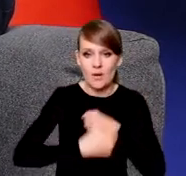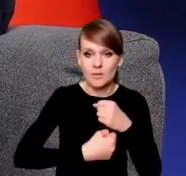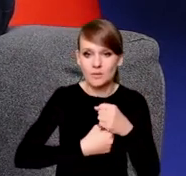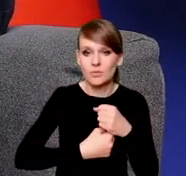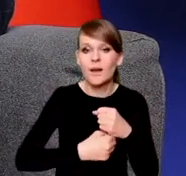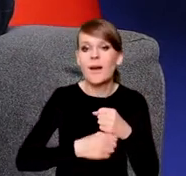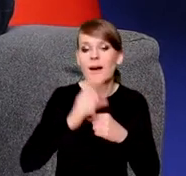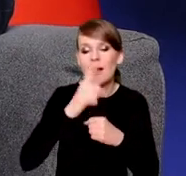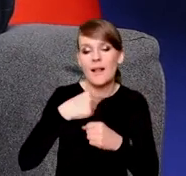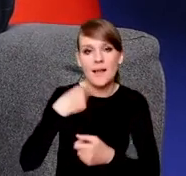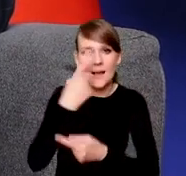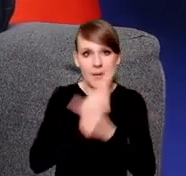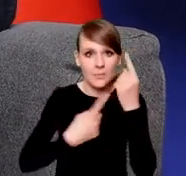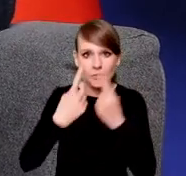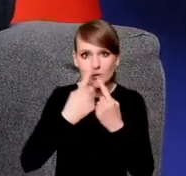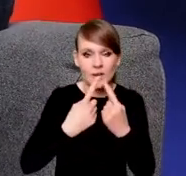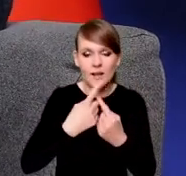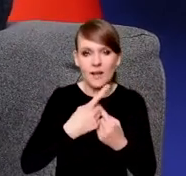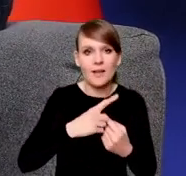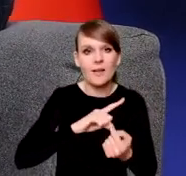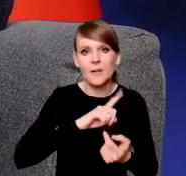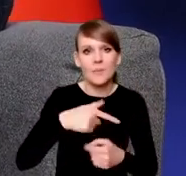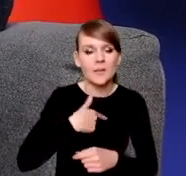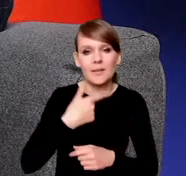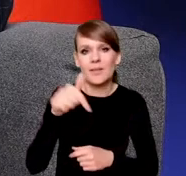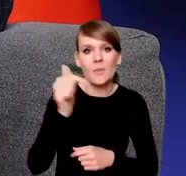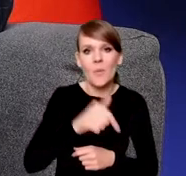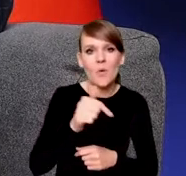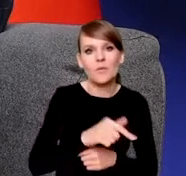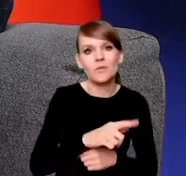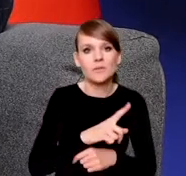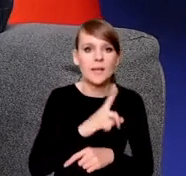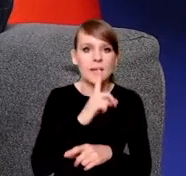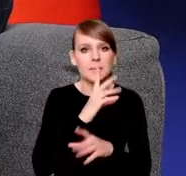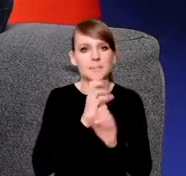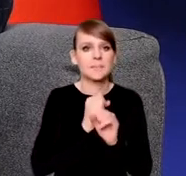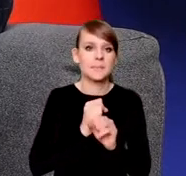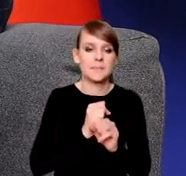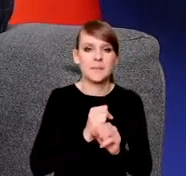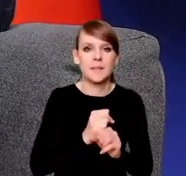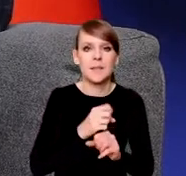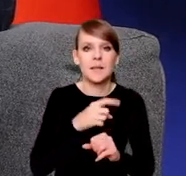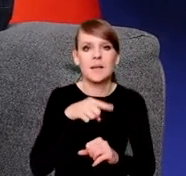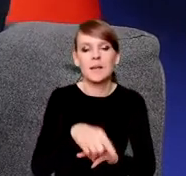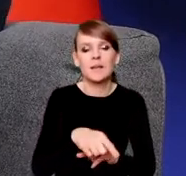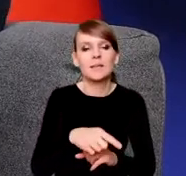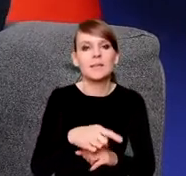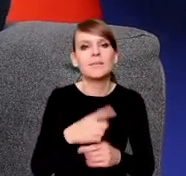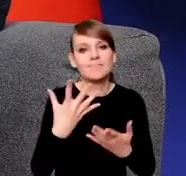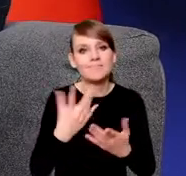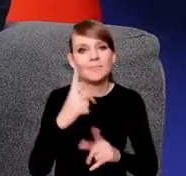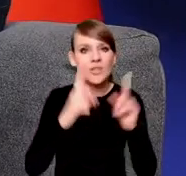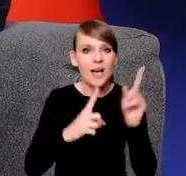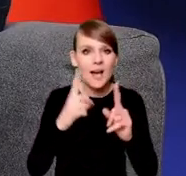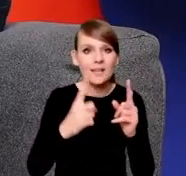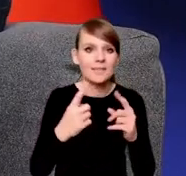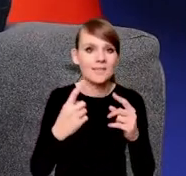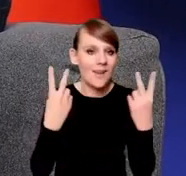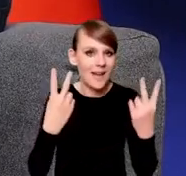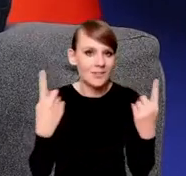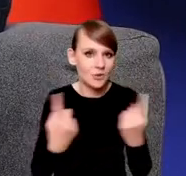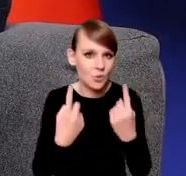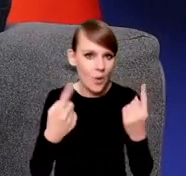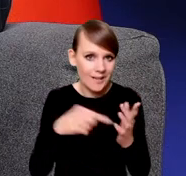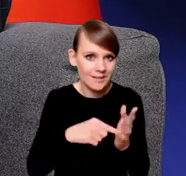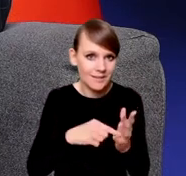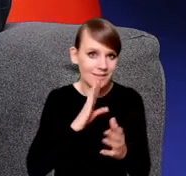powinniśmy też tutaj przemilczeć tego, jak bardzo w pewnych kluczowych momentach, w ostatnich czasach,